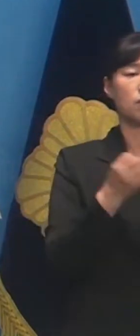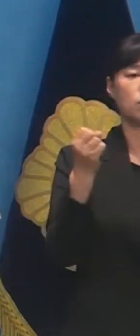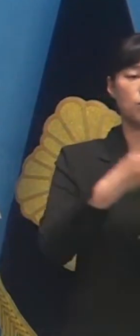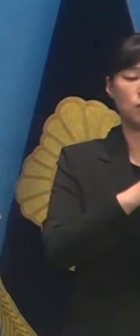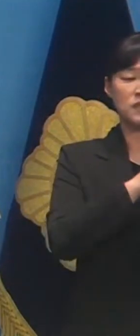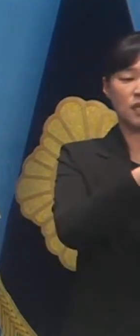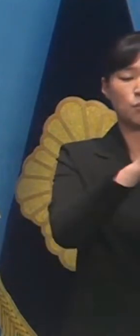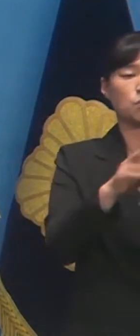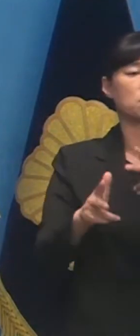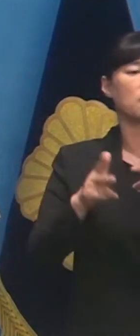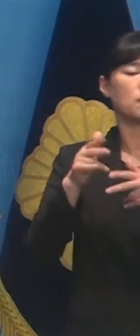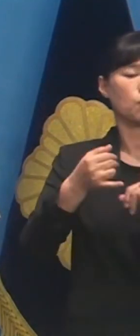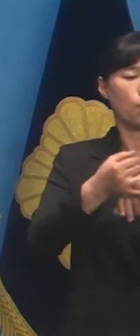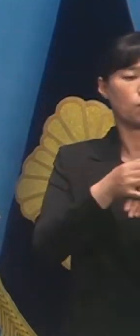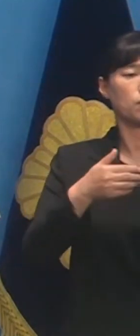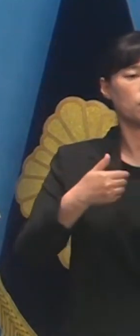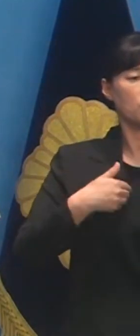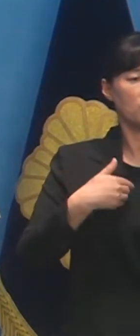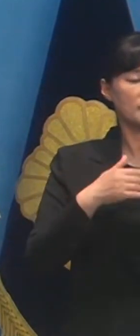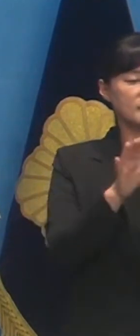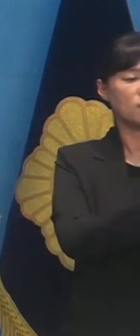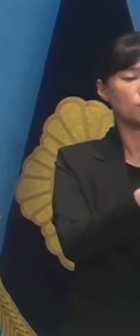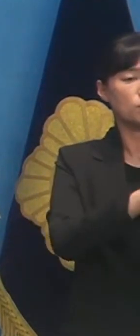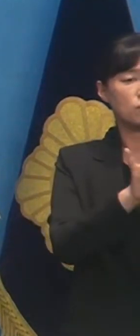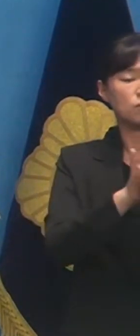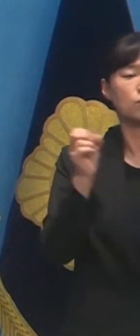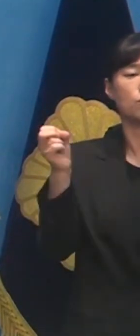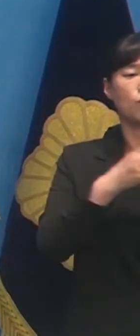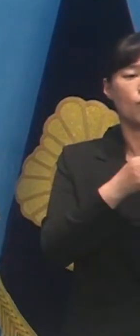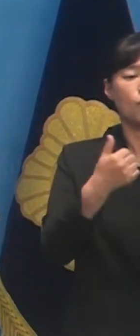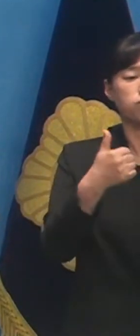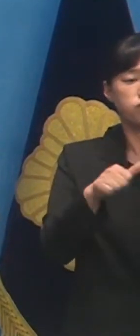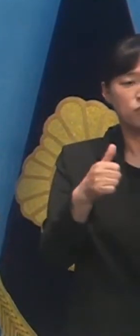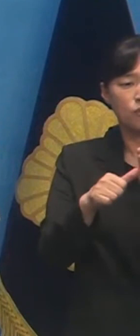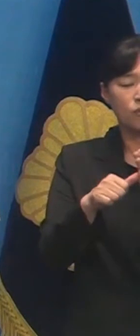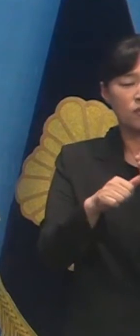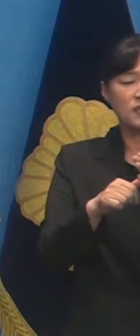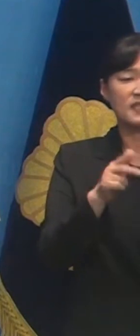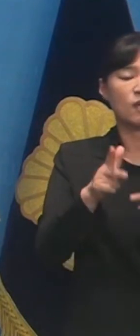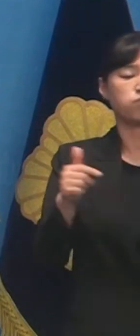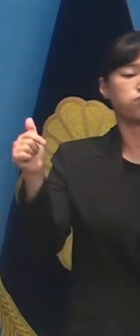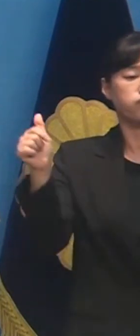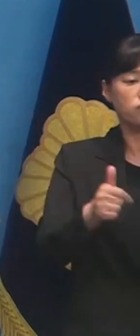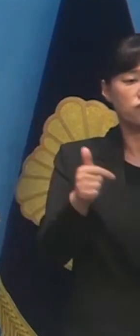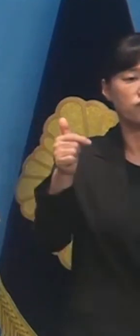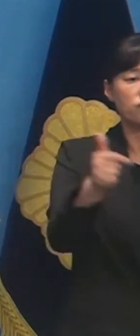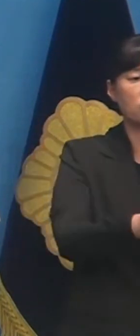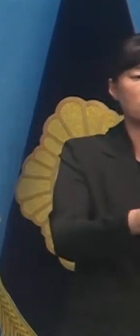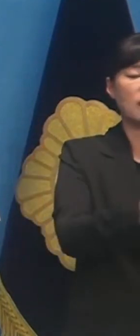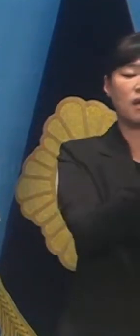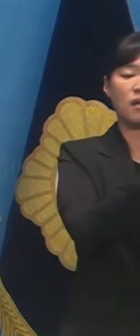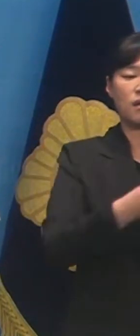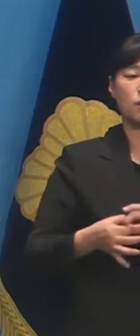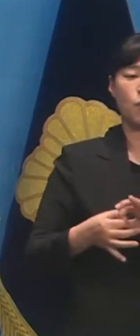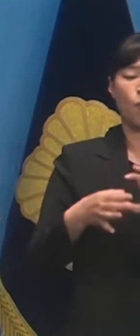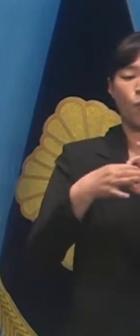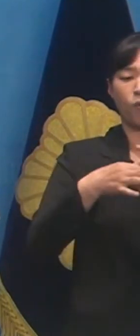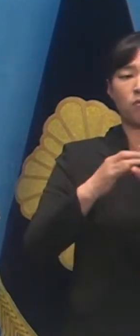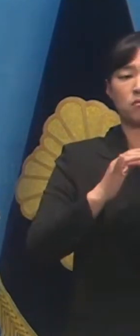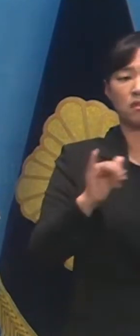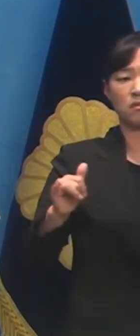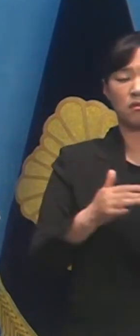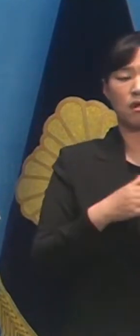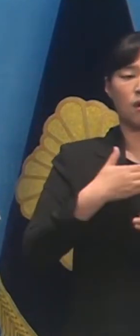자투산업의 필수의 서비스와 부품 사업을 축소하면서 계속해서